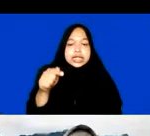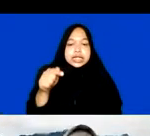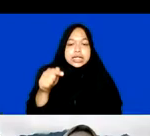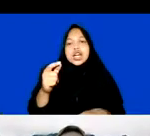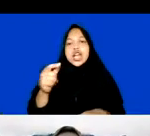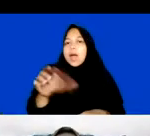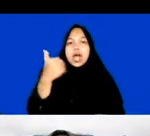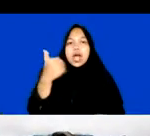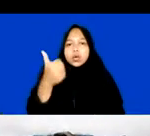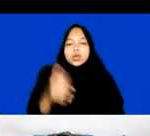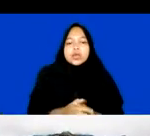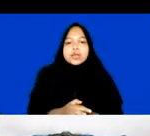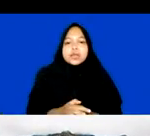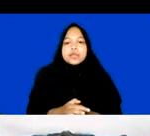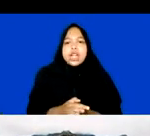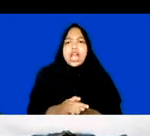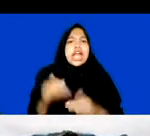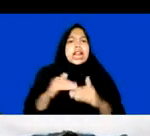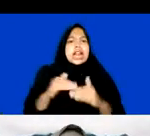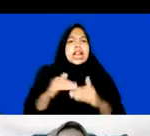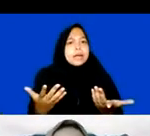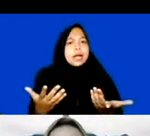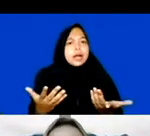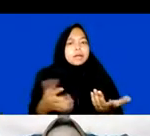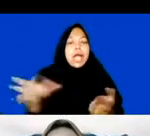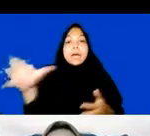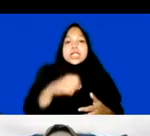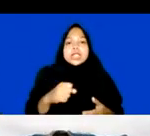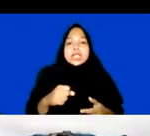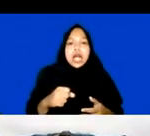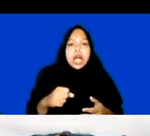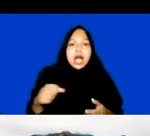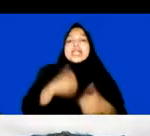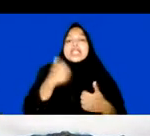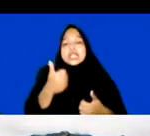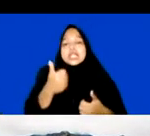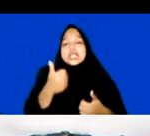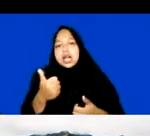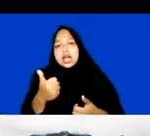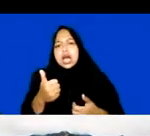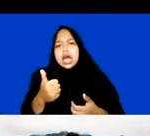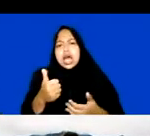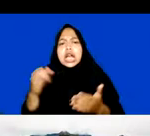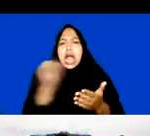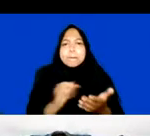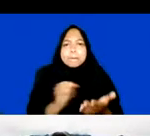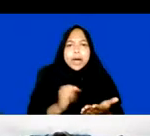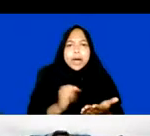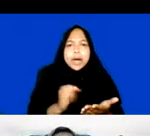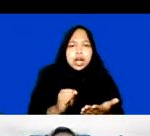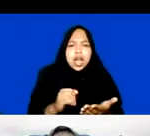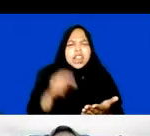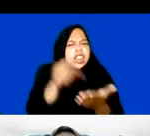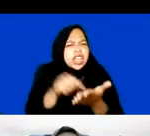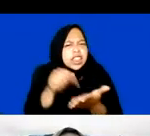sendiri kelebihannya dia bisa mengambil titik-titik kecil ya. Titik-titik terkecil ketika kita menggambar objek-objek kecil kayak gitu